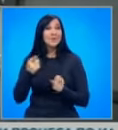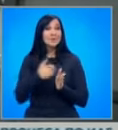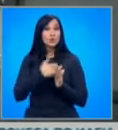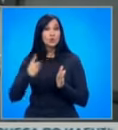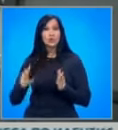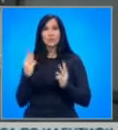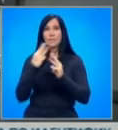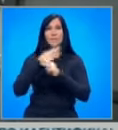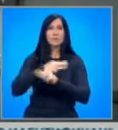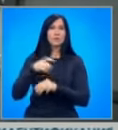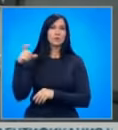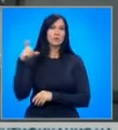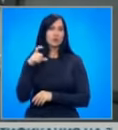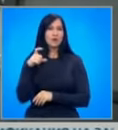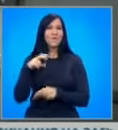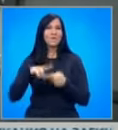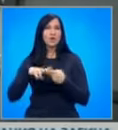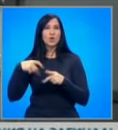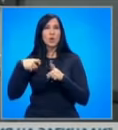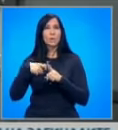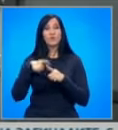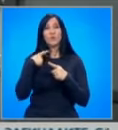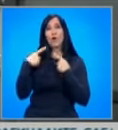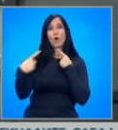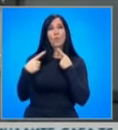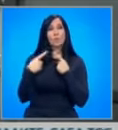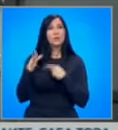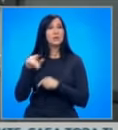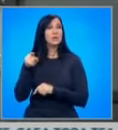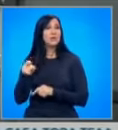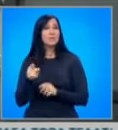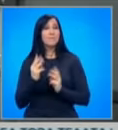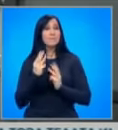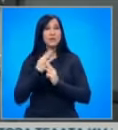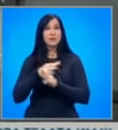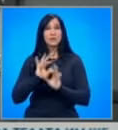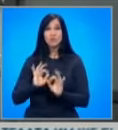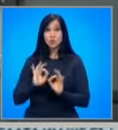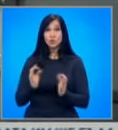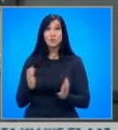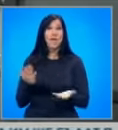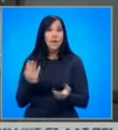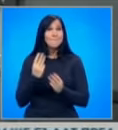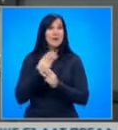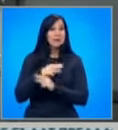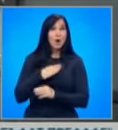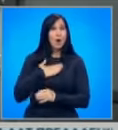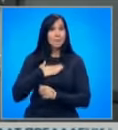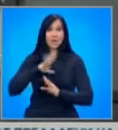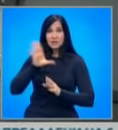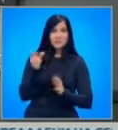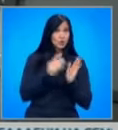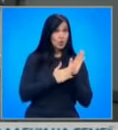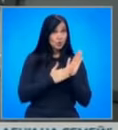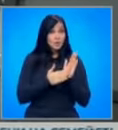на магистрала Струма. Виолета Комитова коментира дали тази магистрала всъщност е магистрала, има ли всички